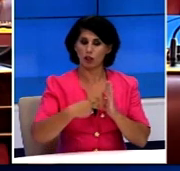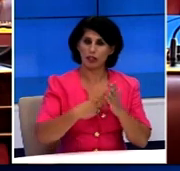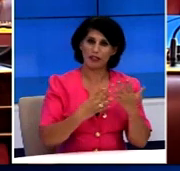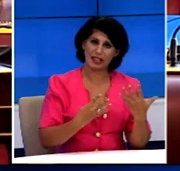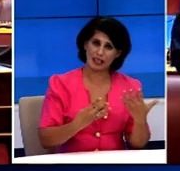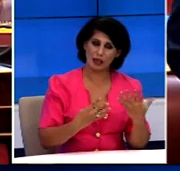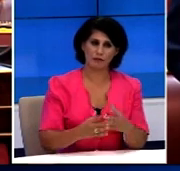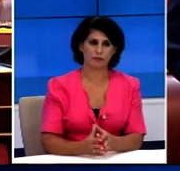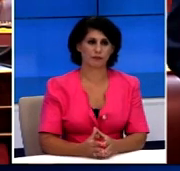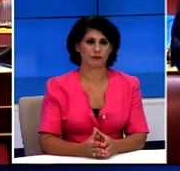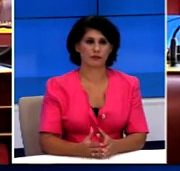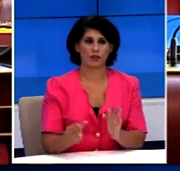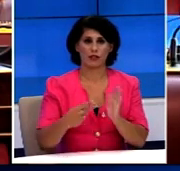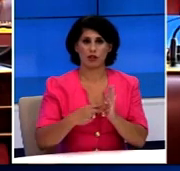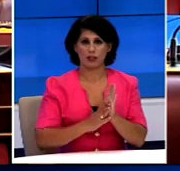2005-2009,